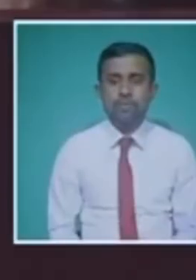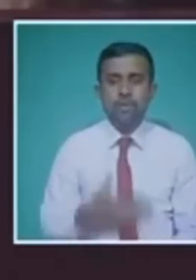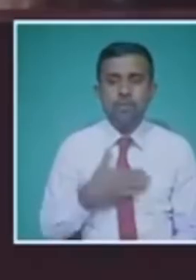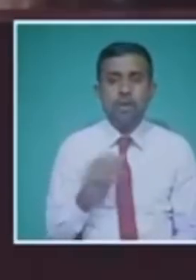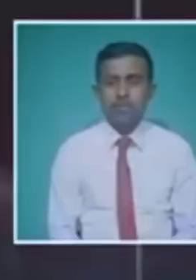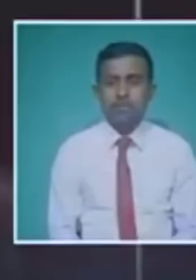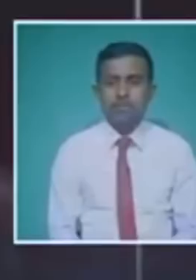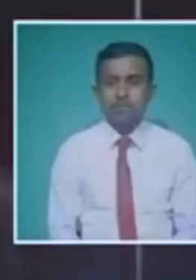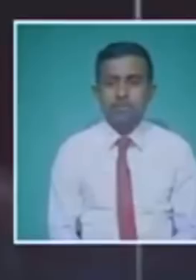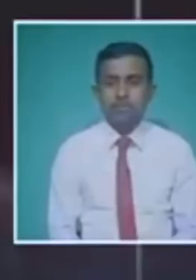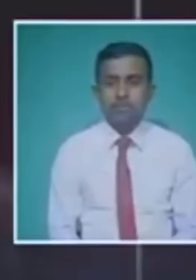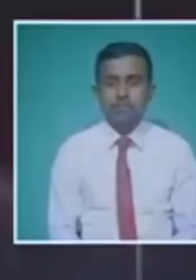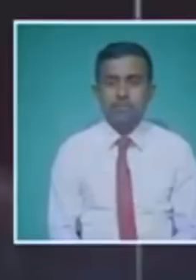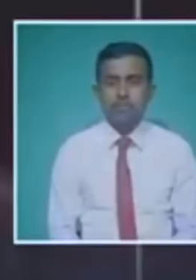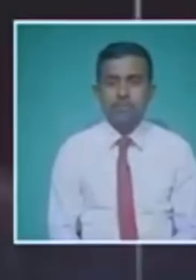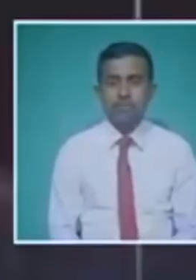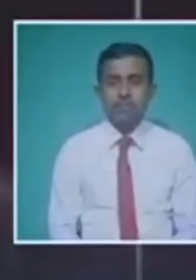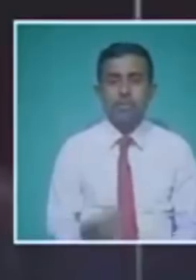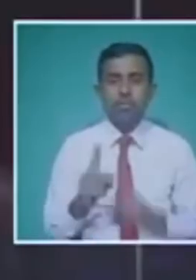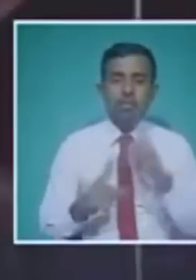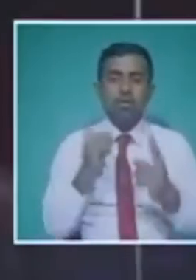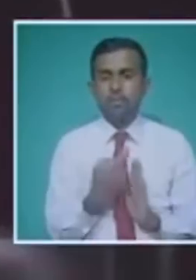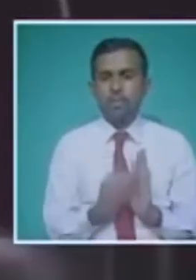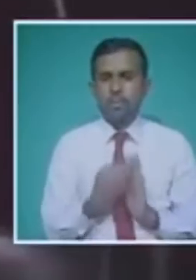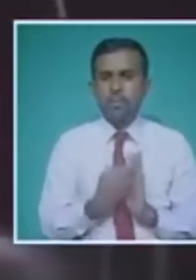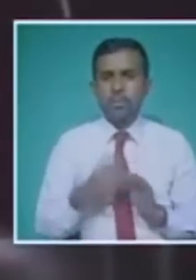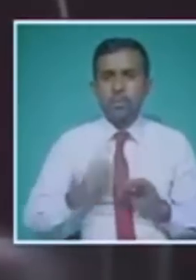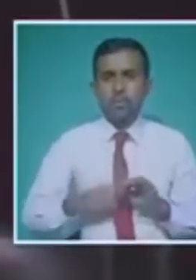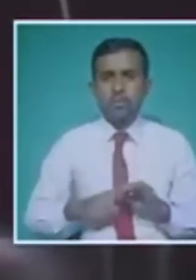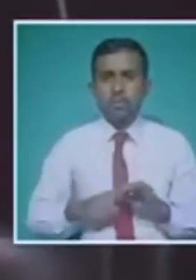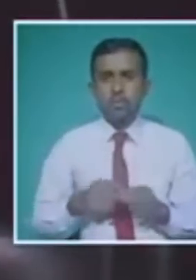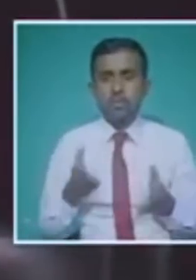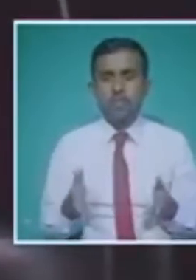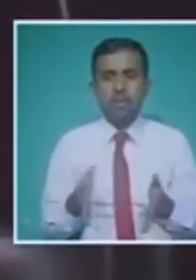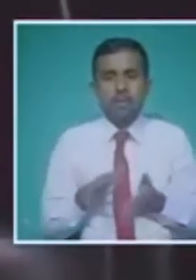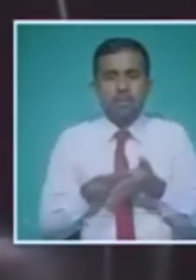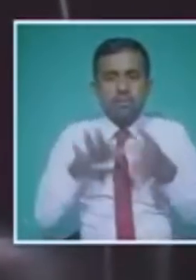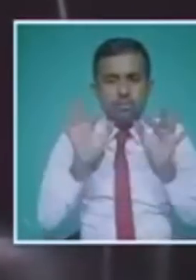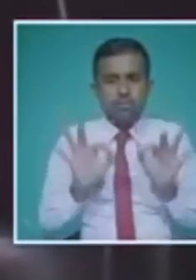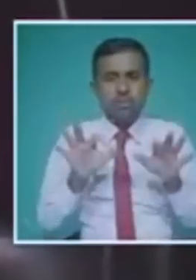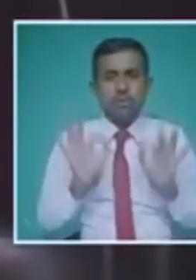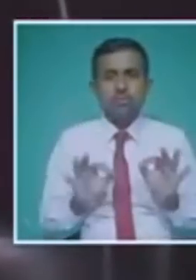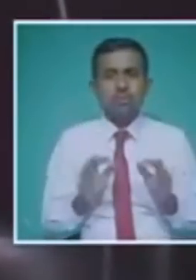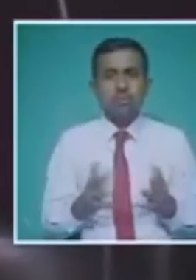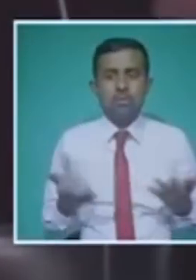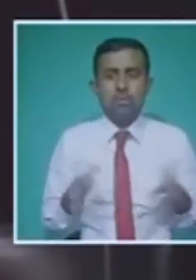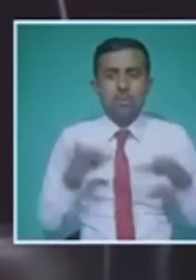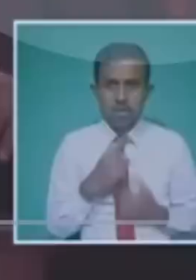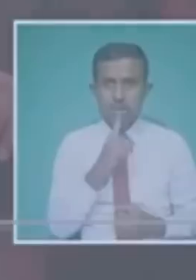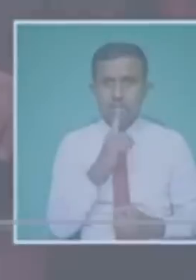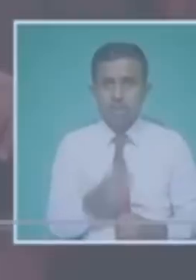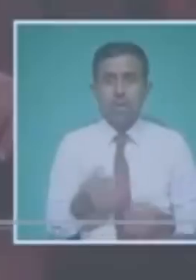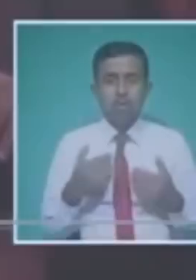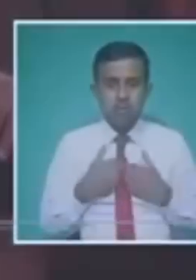ஏற்படுத்தியுள்ளது. நாடாளுமன்றத்தில் சாணக்கியன், சுமந்திரன் மற்றும் கர்சடி சில்வா உள்ளிட்ட நாடாளுமன்ற உறுப்பினர்கள் மத்தியில் கடும்